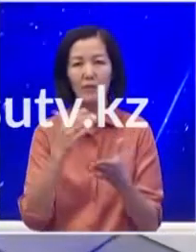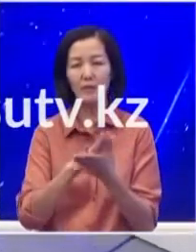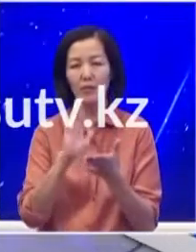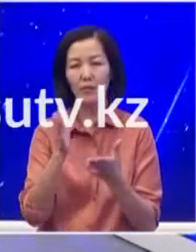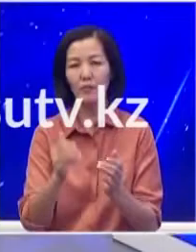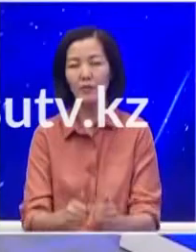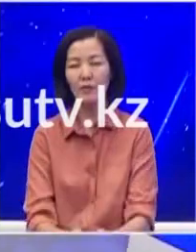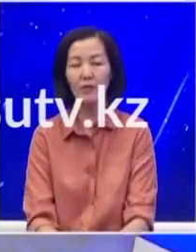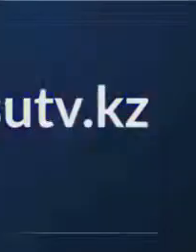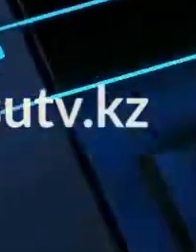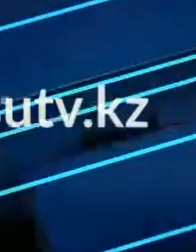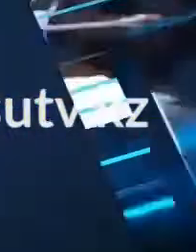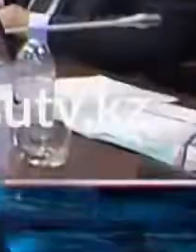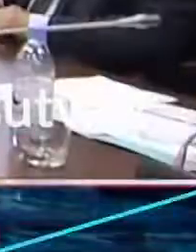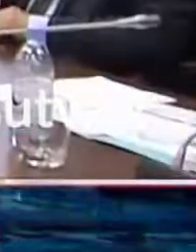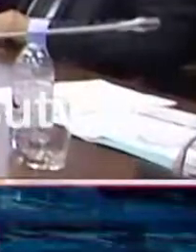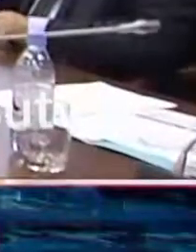выпуске.